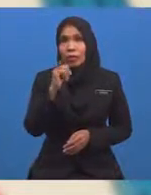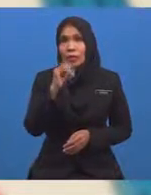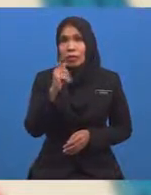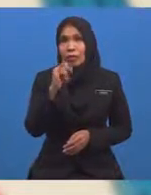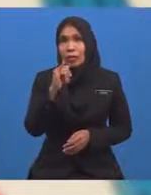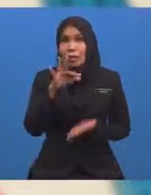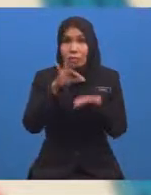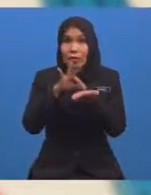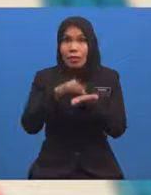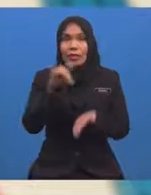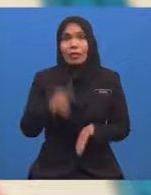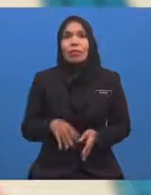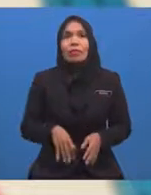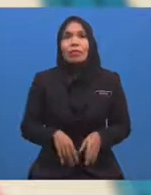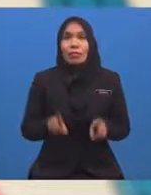sama